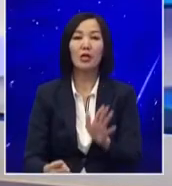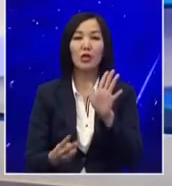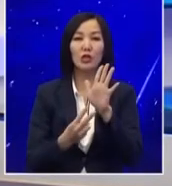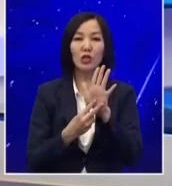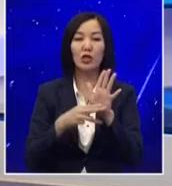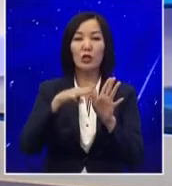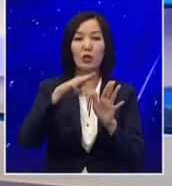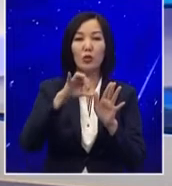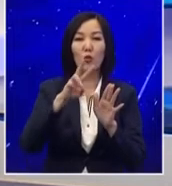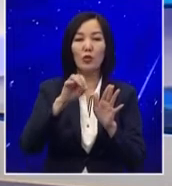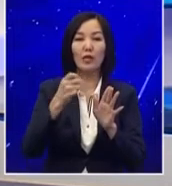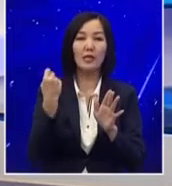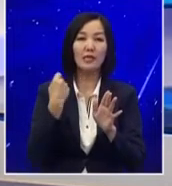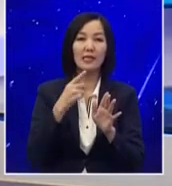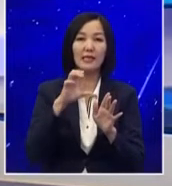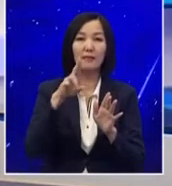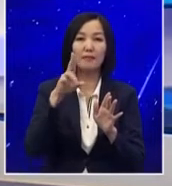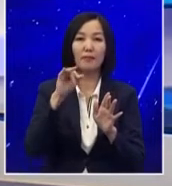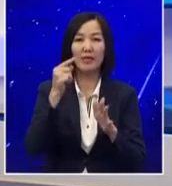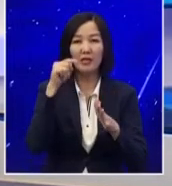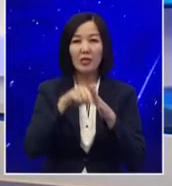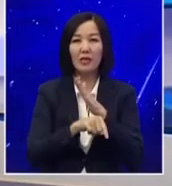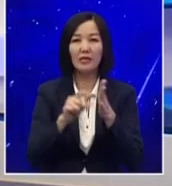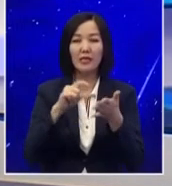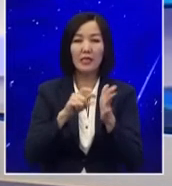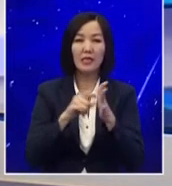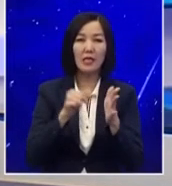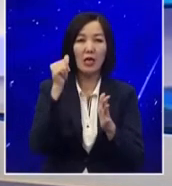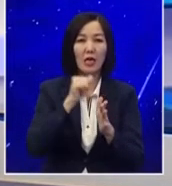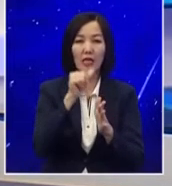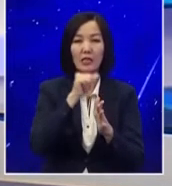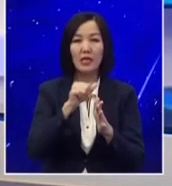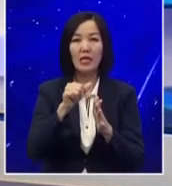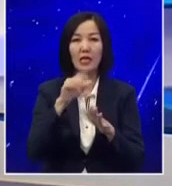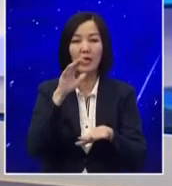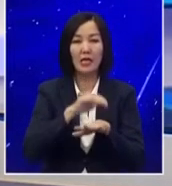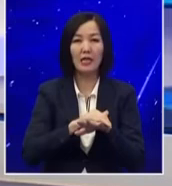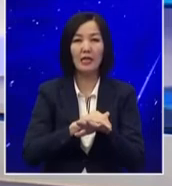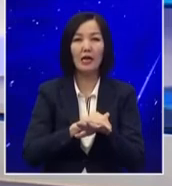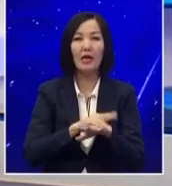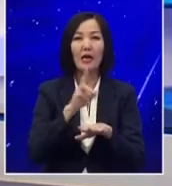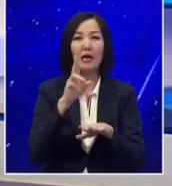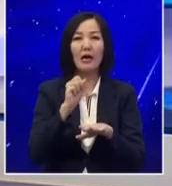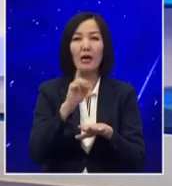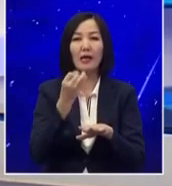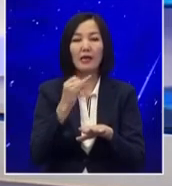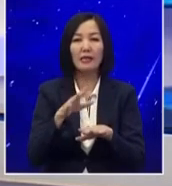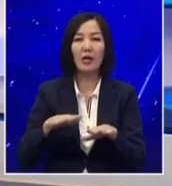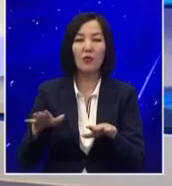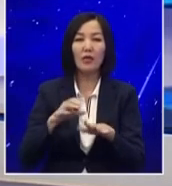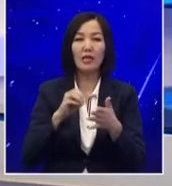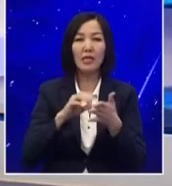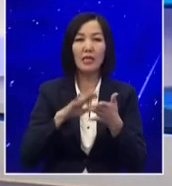7 тонна спирт сақталған астыртын цех әшкерленді. Заңсыз алкоголь өнімін сату дерегі Қарасай ауданда тіркелген. Ол туралы